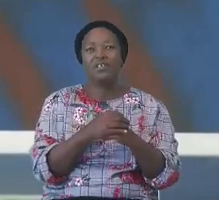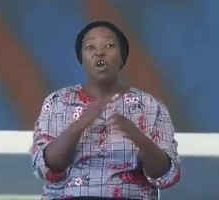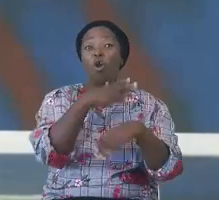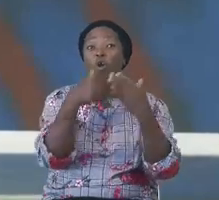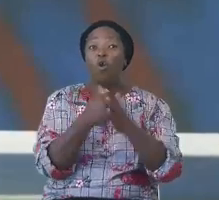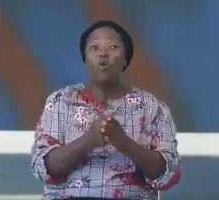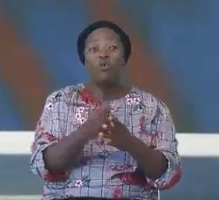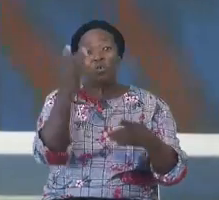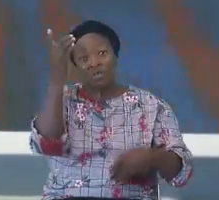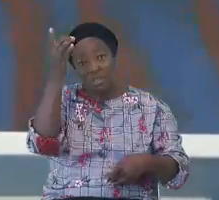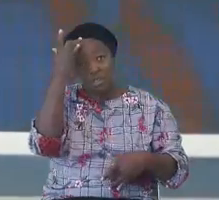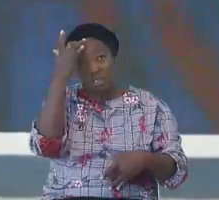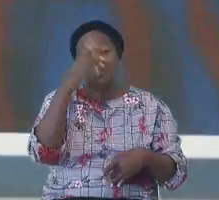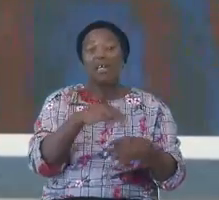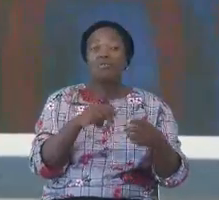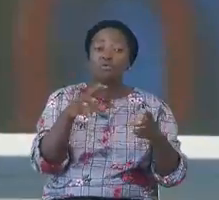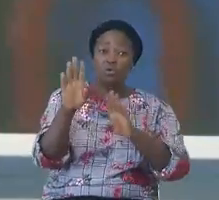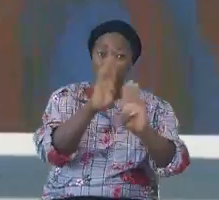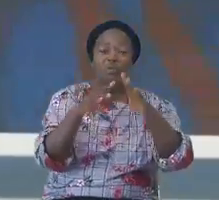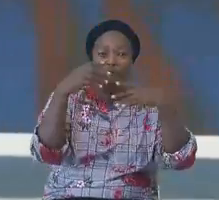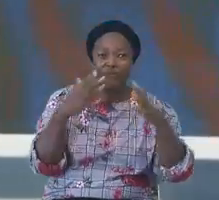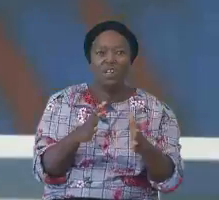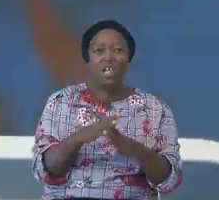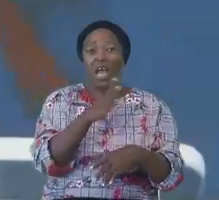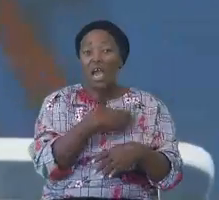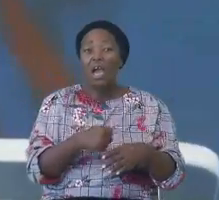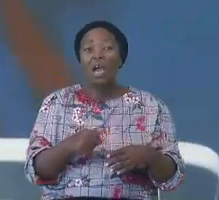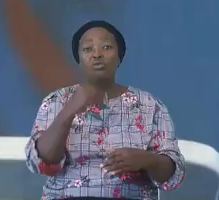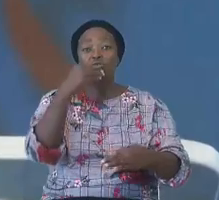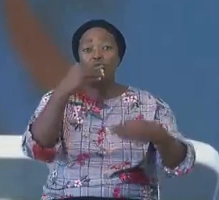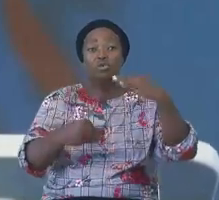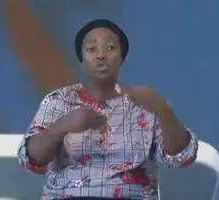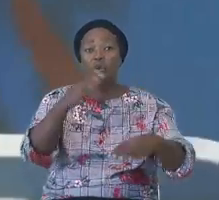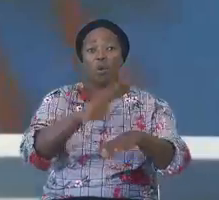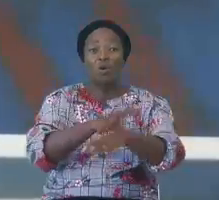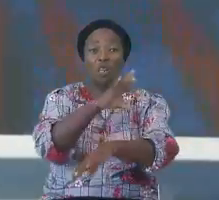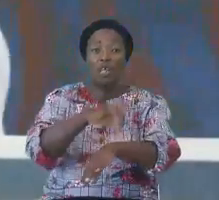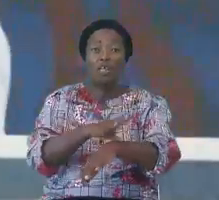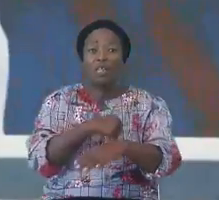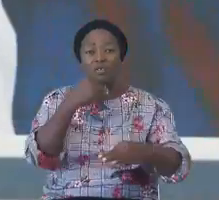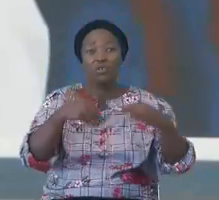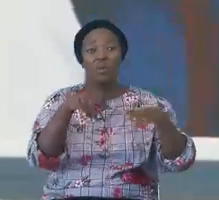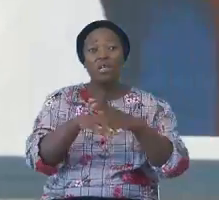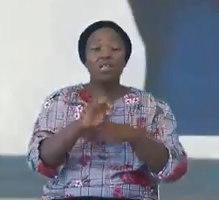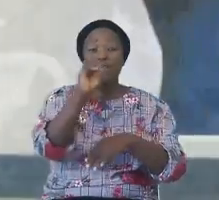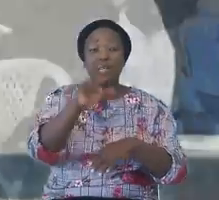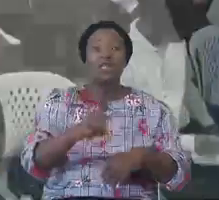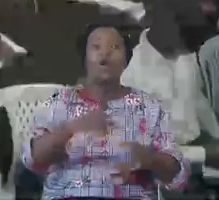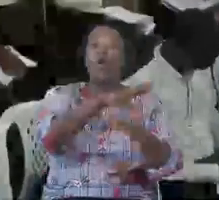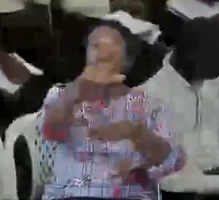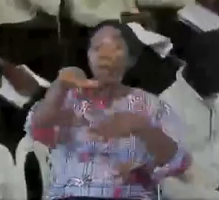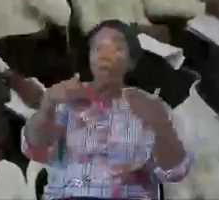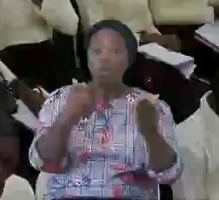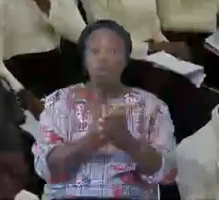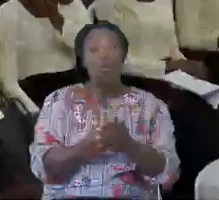Final. Tous tes problèmes sont terminés. Tes calamités sont terminées. Et le jugement